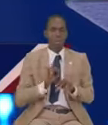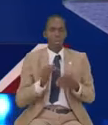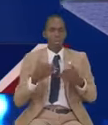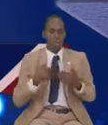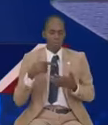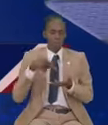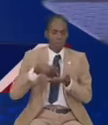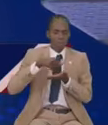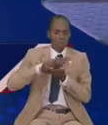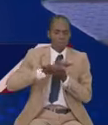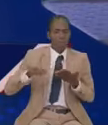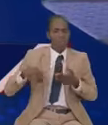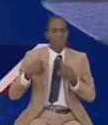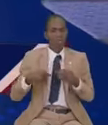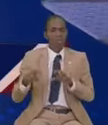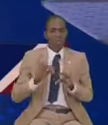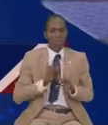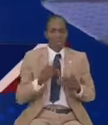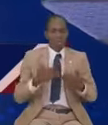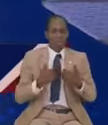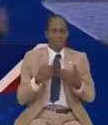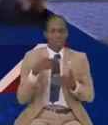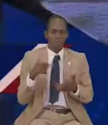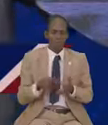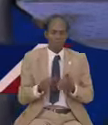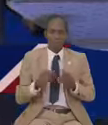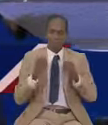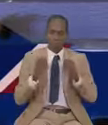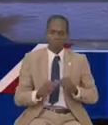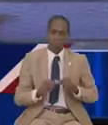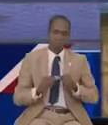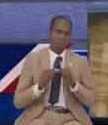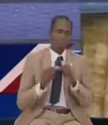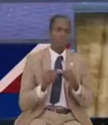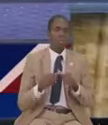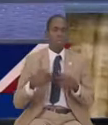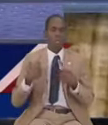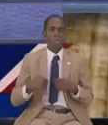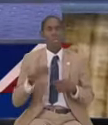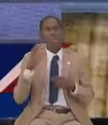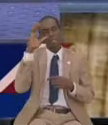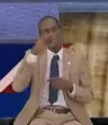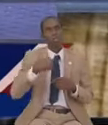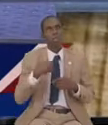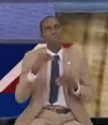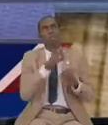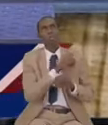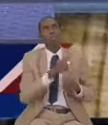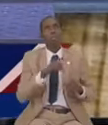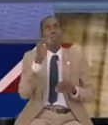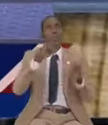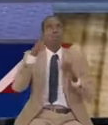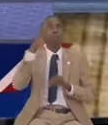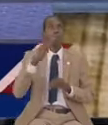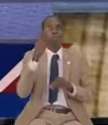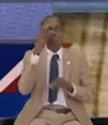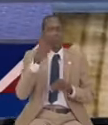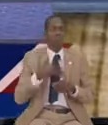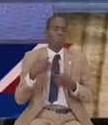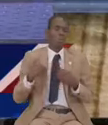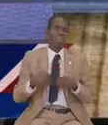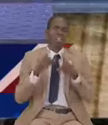purifié est-ce que j'ai cette ce que persévérant sauf moi oh Dieu et connais mon coeur et éprouve-moi